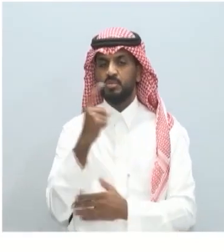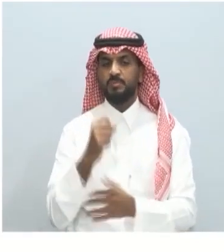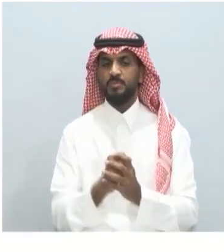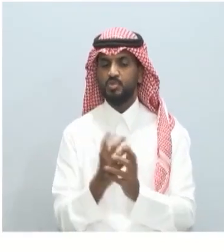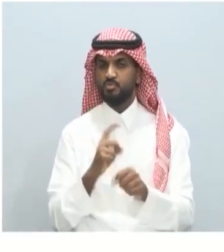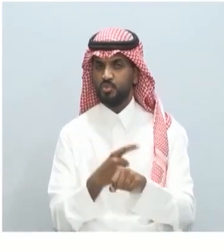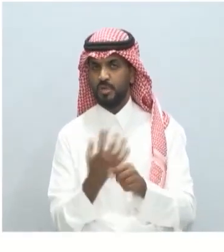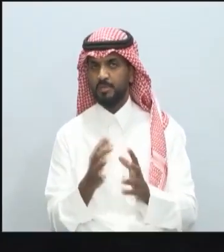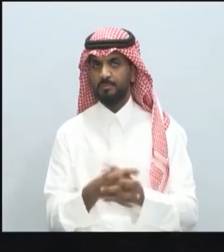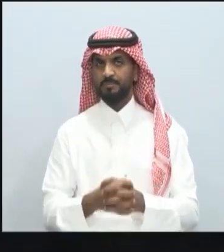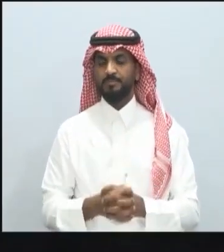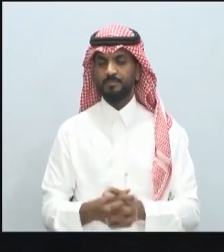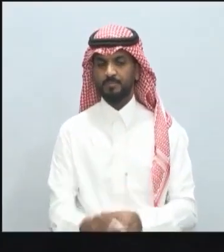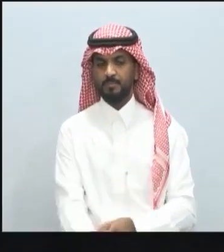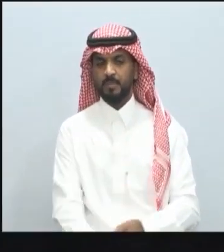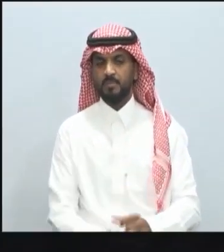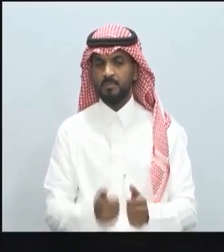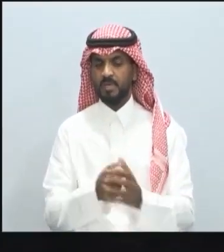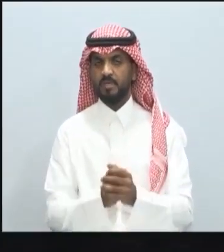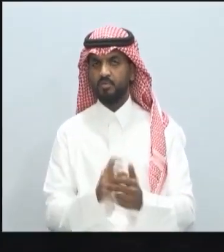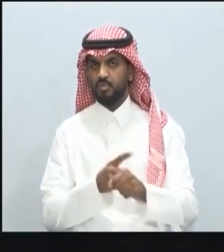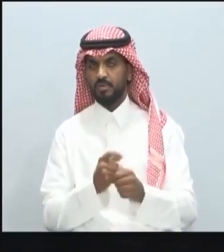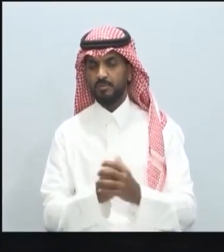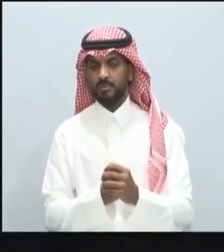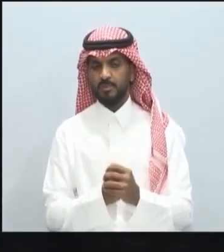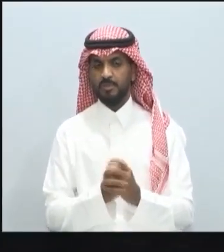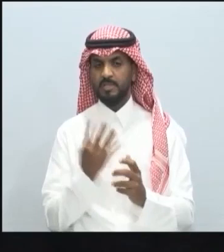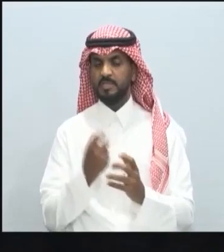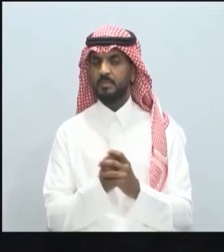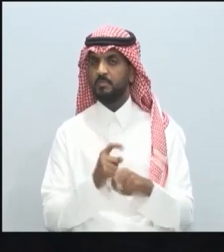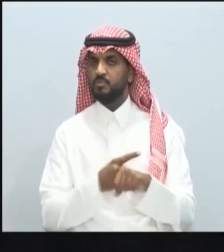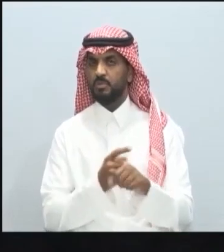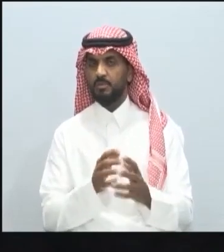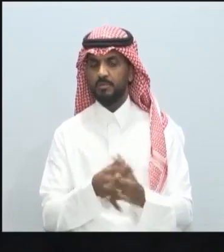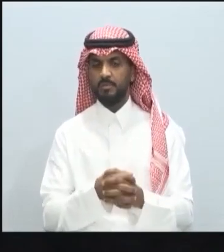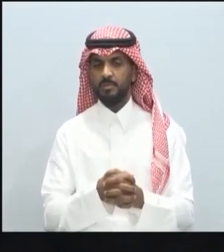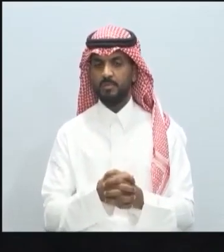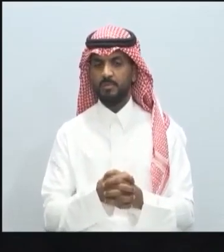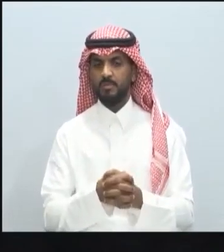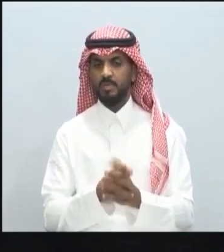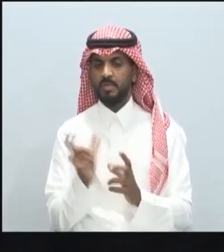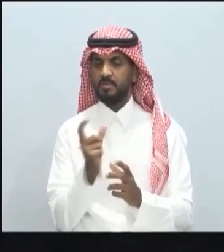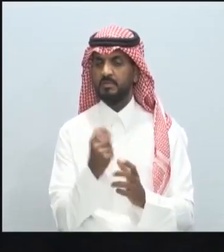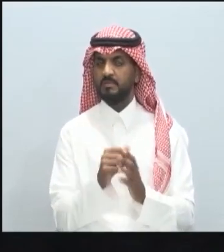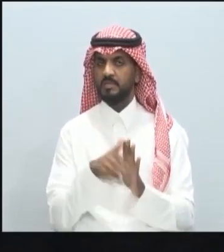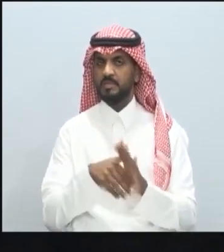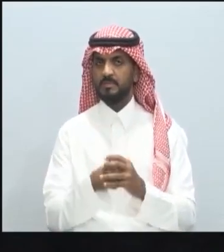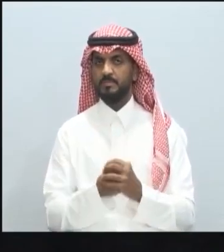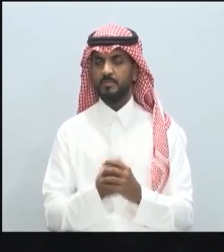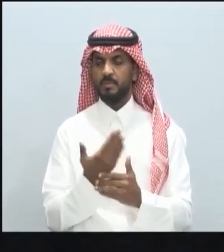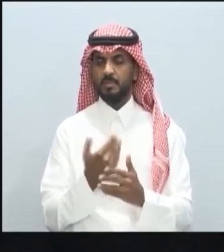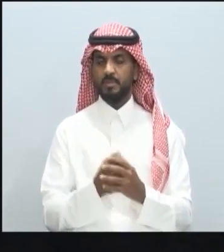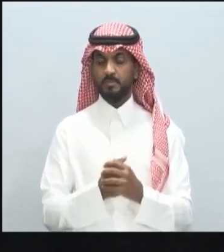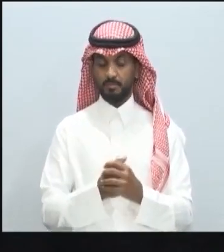سرعتك القرائيه هنا بامكانك ان تحضر مؤقت وان تحسب فيه سرعه ما عدد كلمات النص قبل